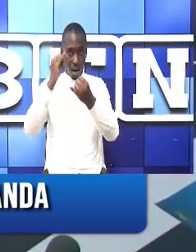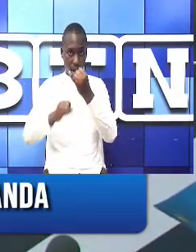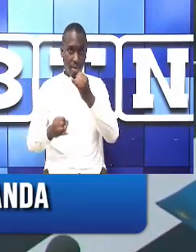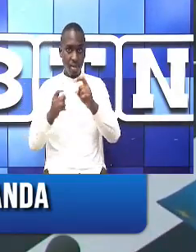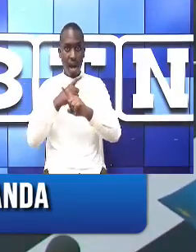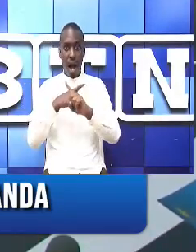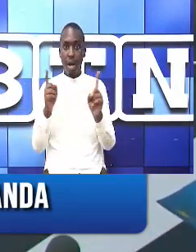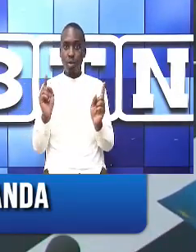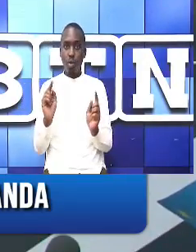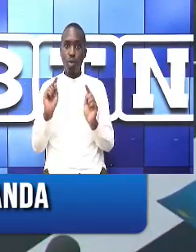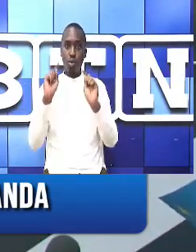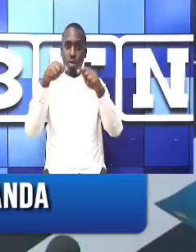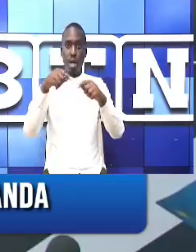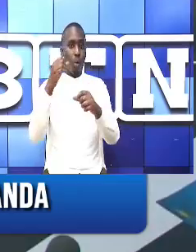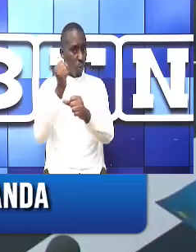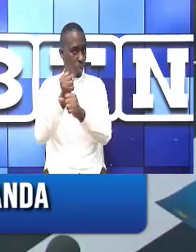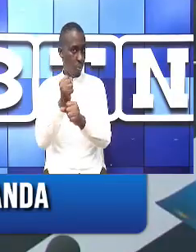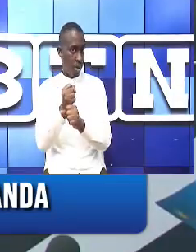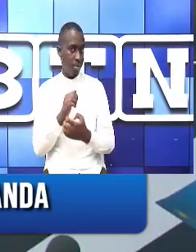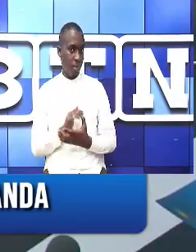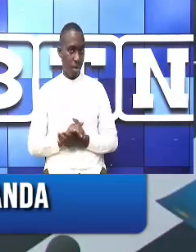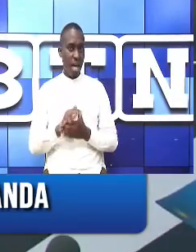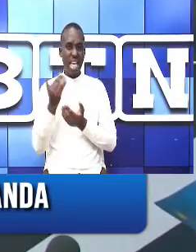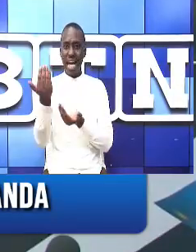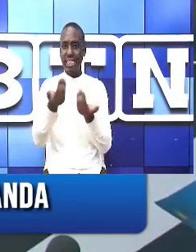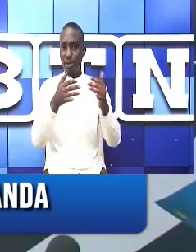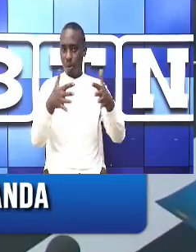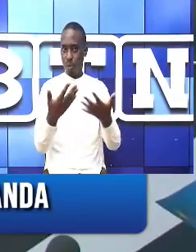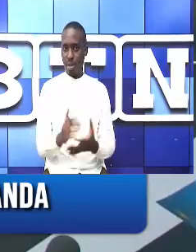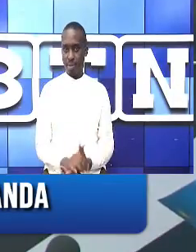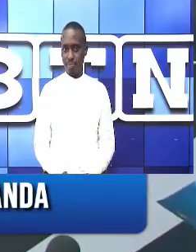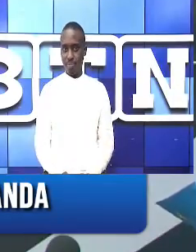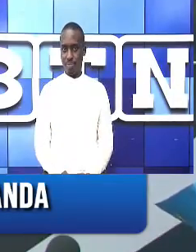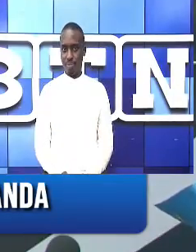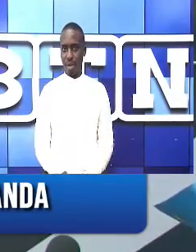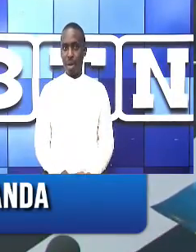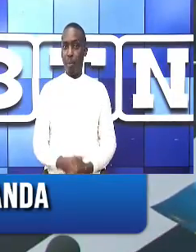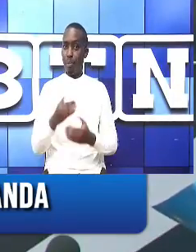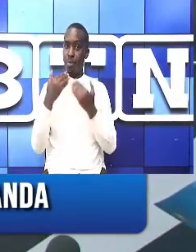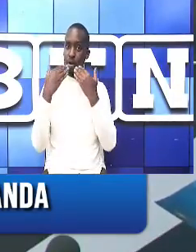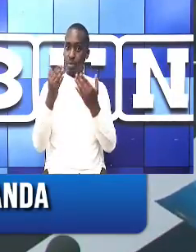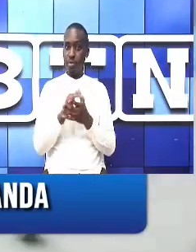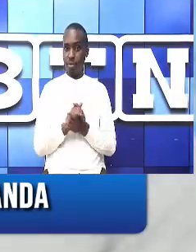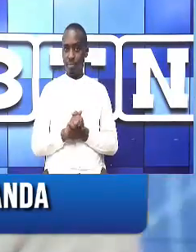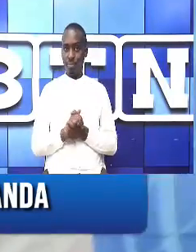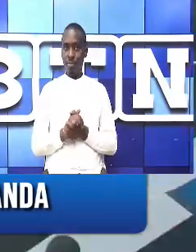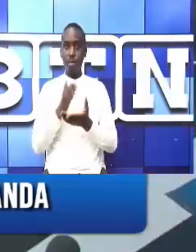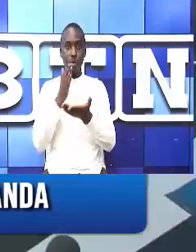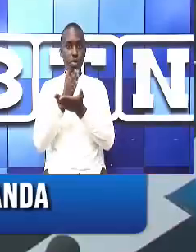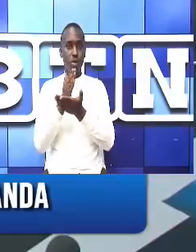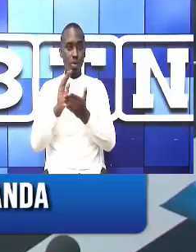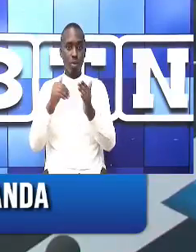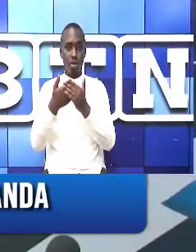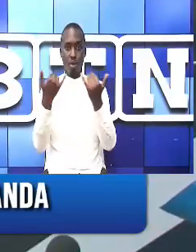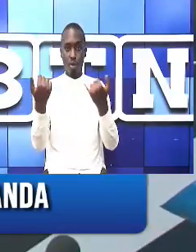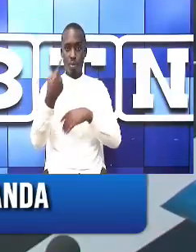tujye ku isoko ry'umurimo yakirwa ate murakoze mu by'ukuri kugeza uyu